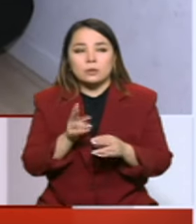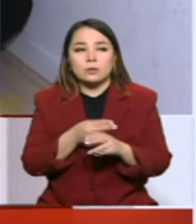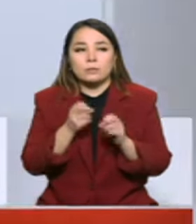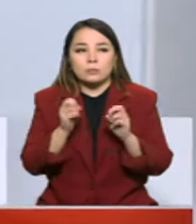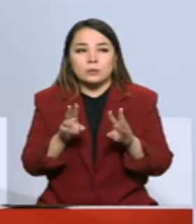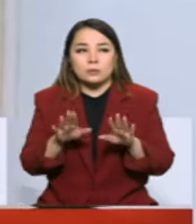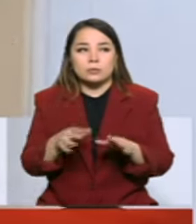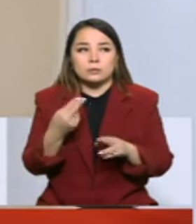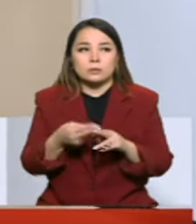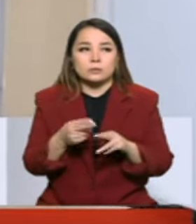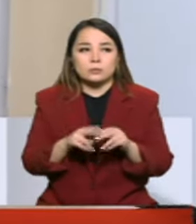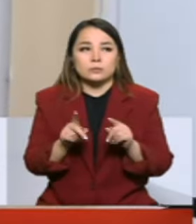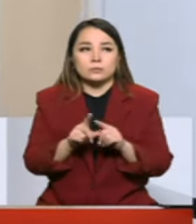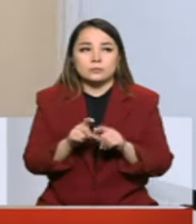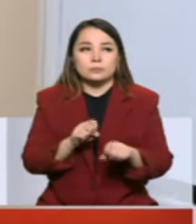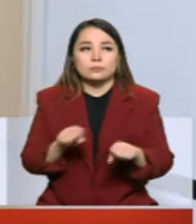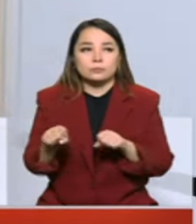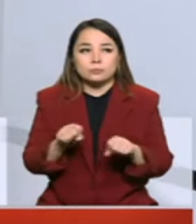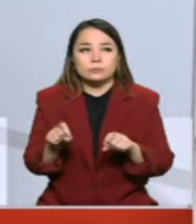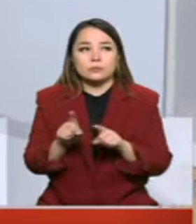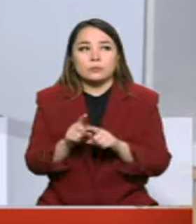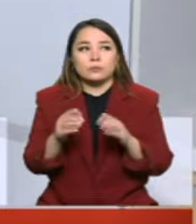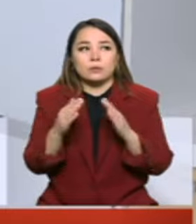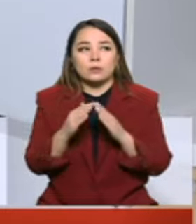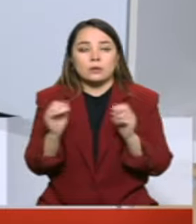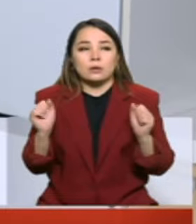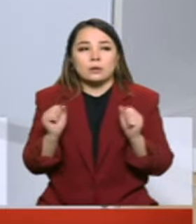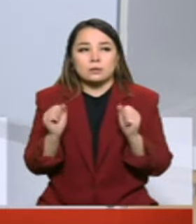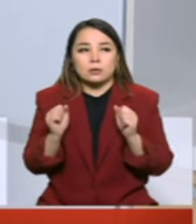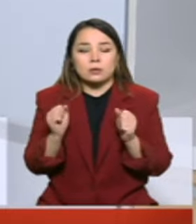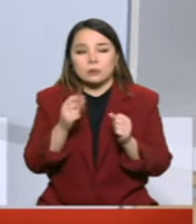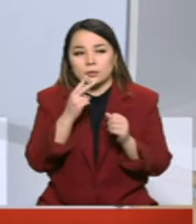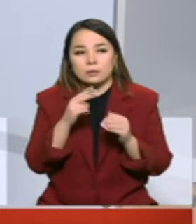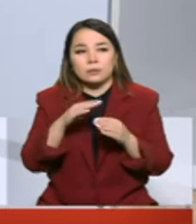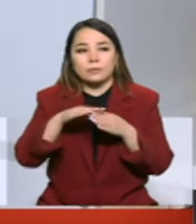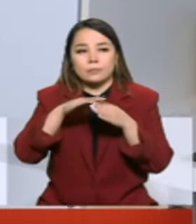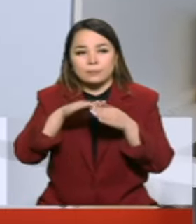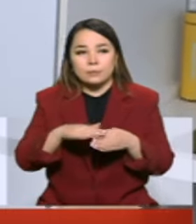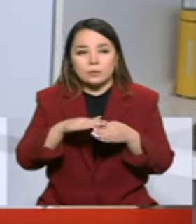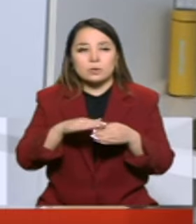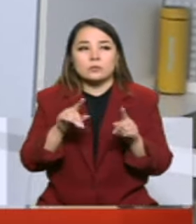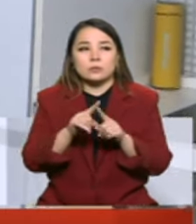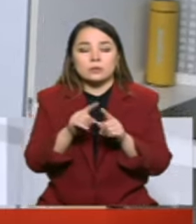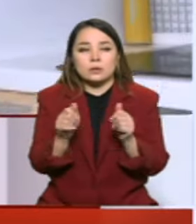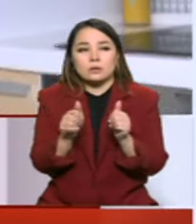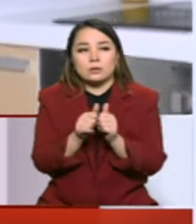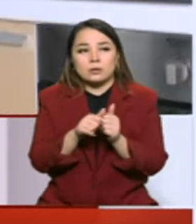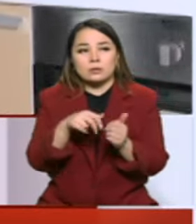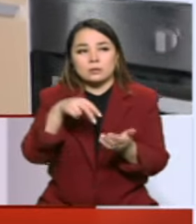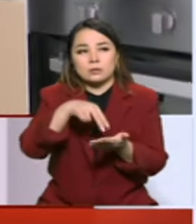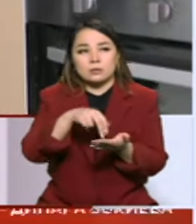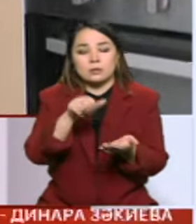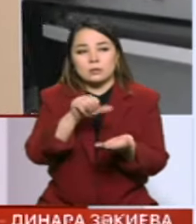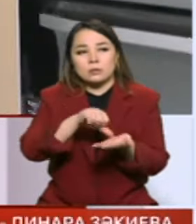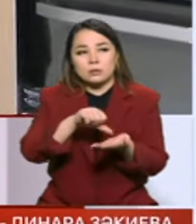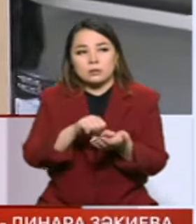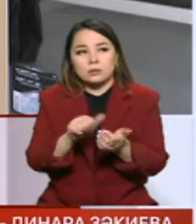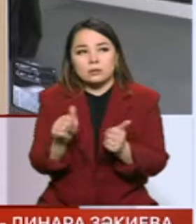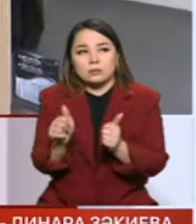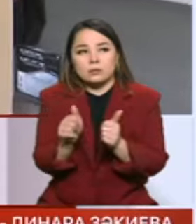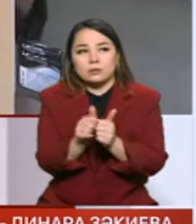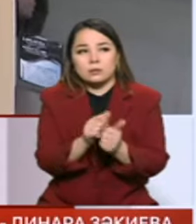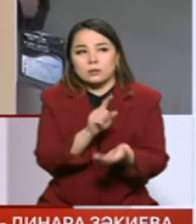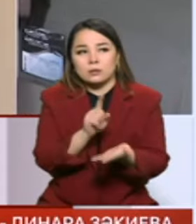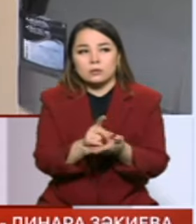қауіпсіз жағдай. Бұдан бөлек жер сілкінген уақытта үй тонашқыштары қауіпсіз болып саналады, яғни бұл тонашқыш жақтауларына